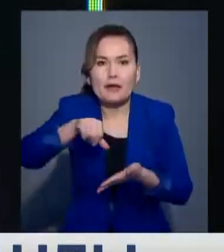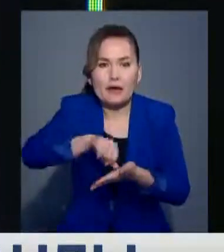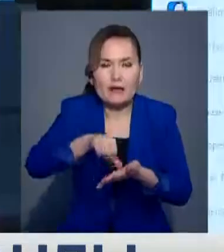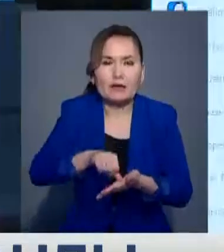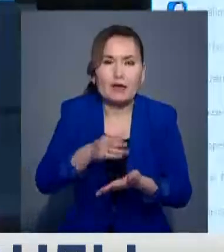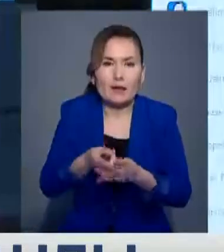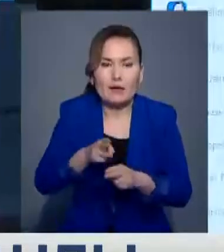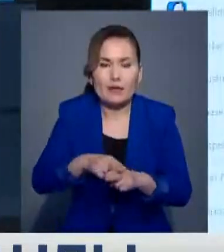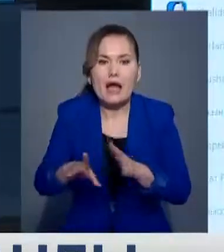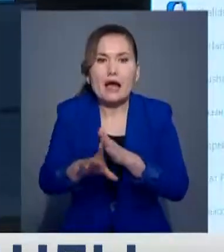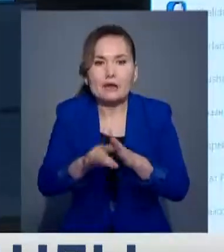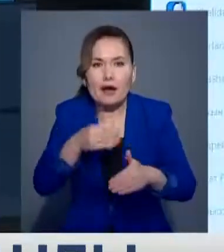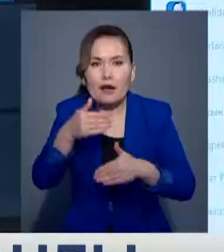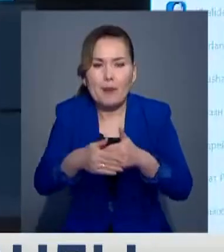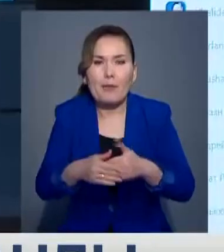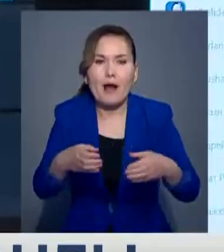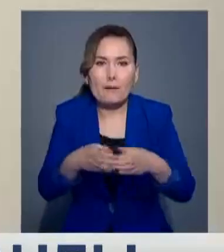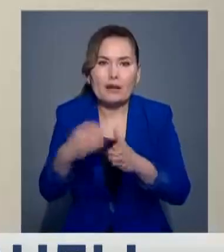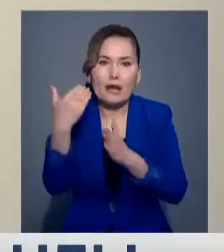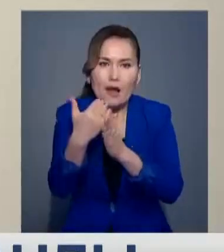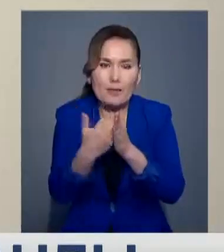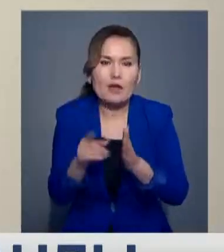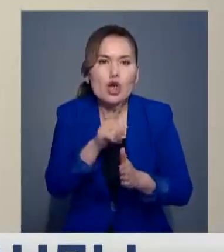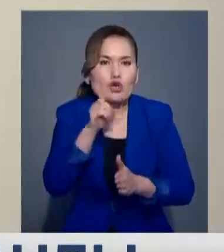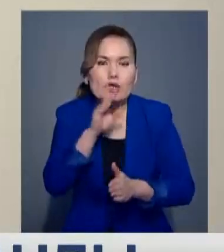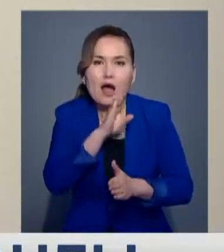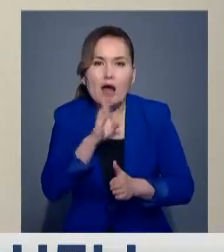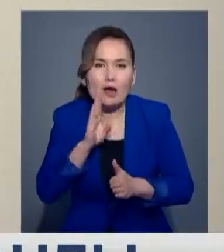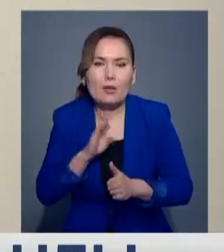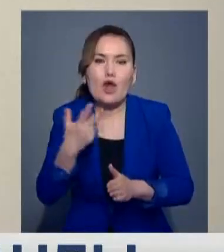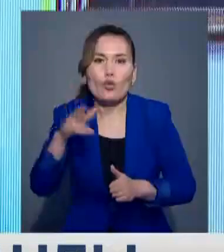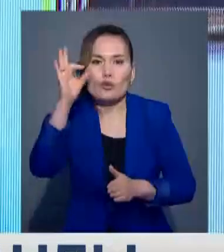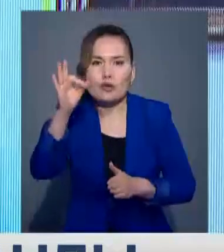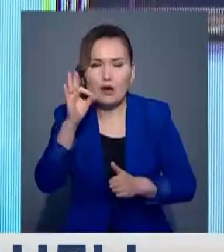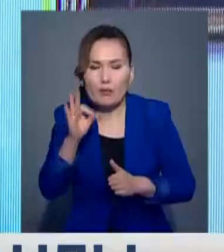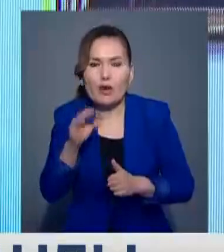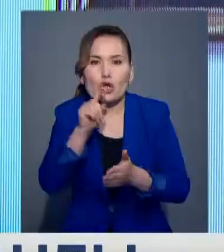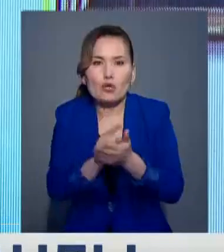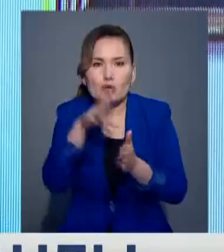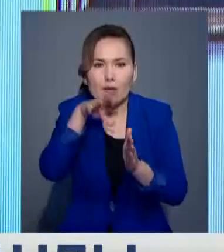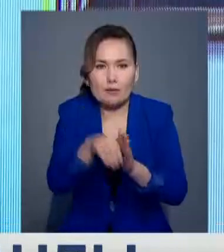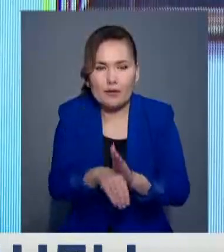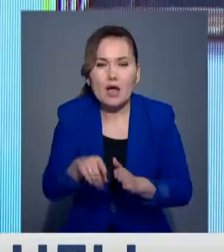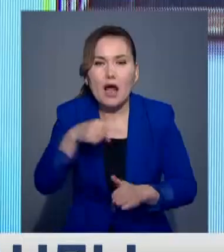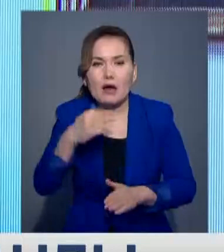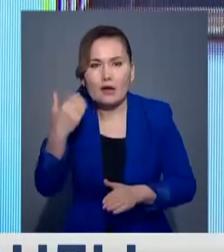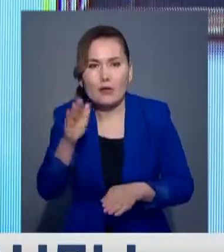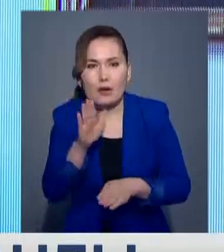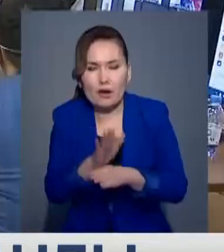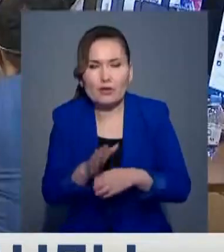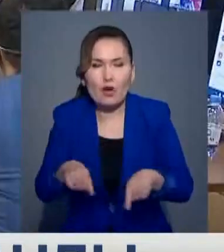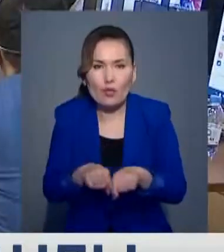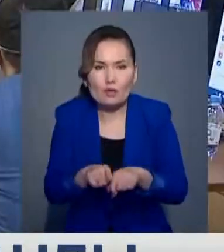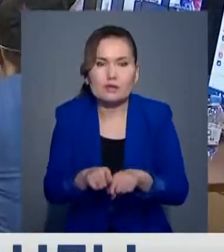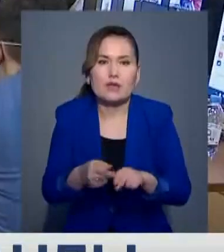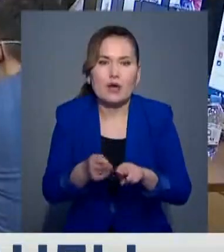жасалған. Яғни, сайлауалды партиялық тізімдегі жастар мен әйелдер үлесі 30%-тен кем болмауы керек деген өзгерту